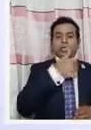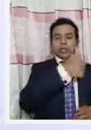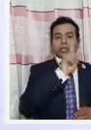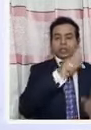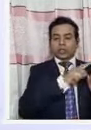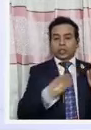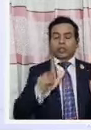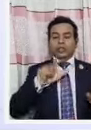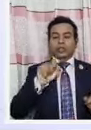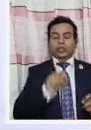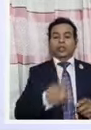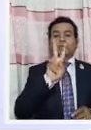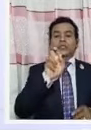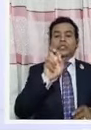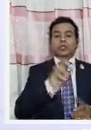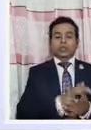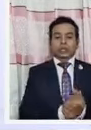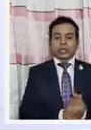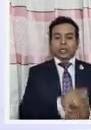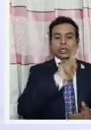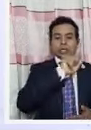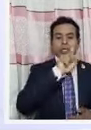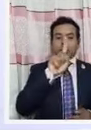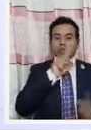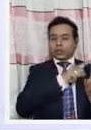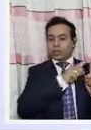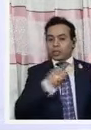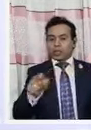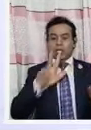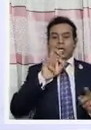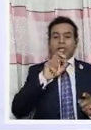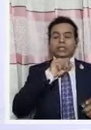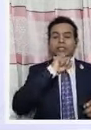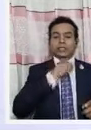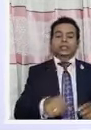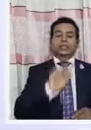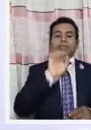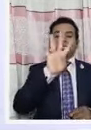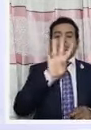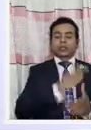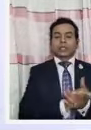41 থেকে 50 3 জন, 51 থেকে 60 6 জন, 61 থেকে 70 20 জন,